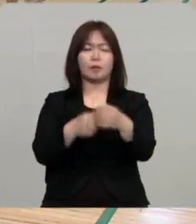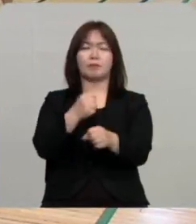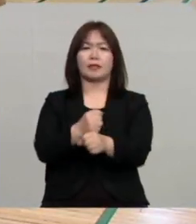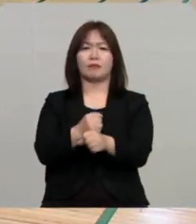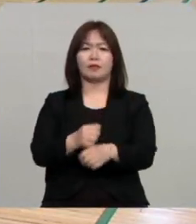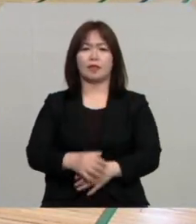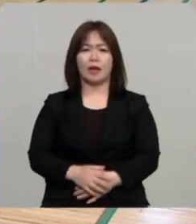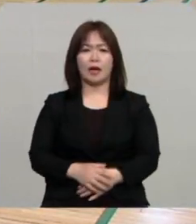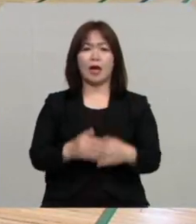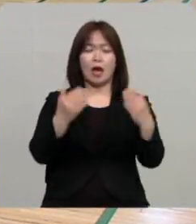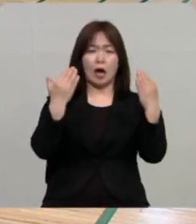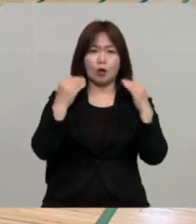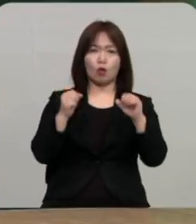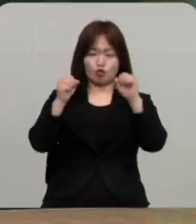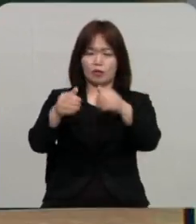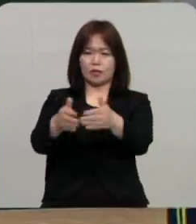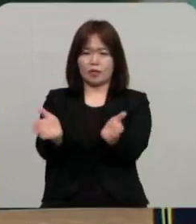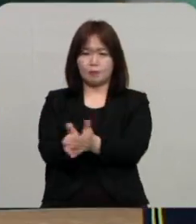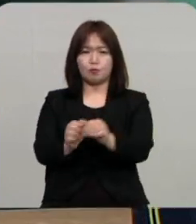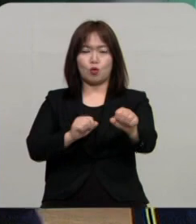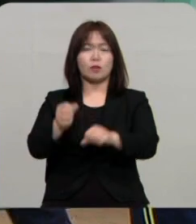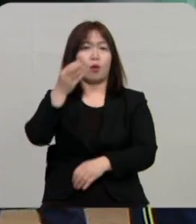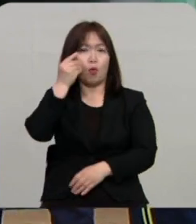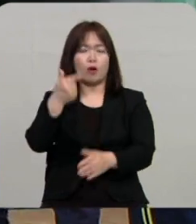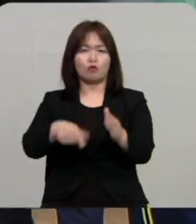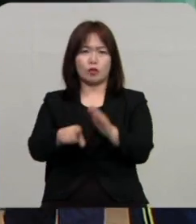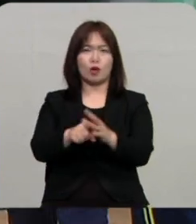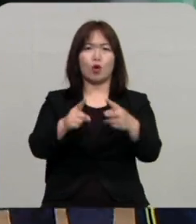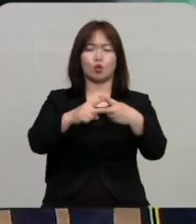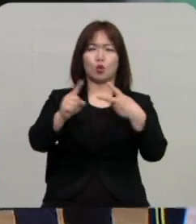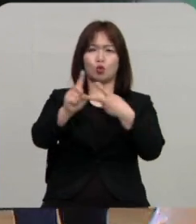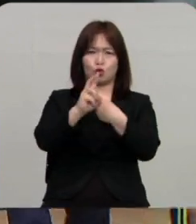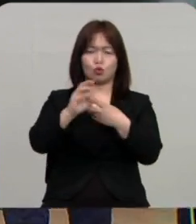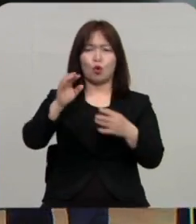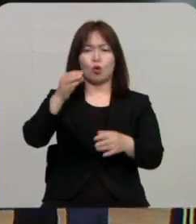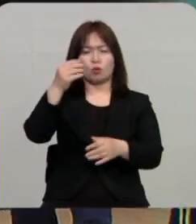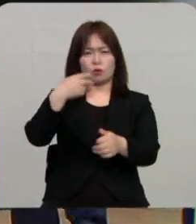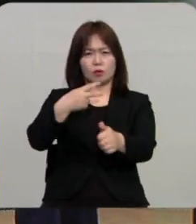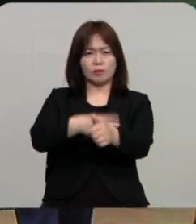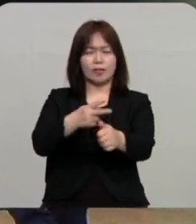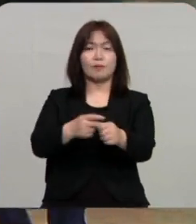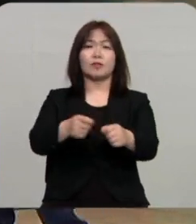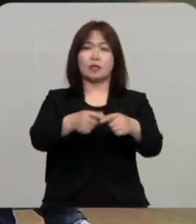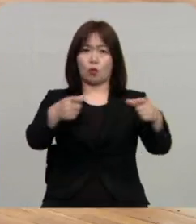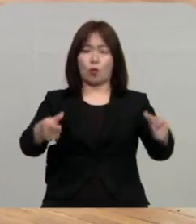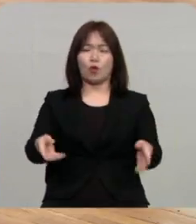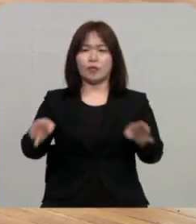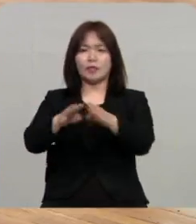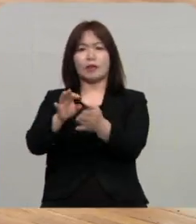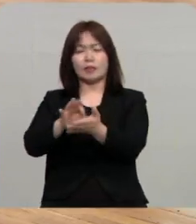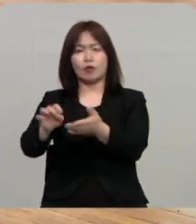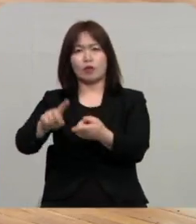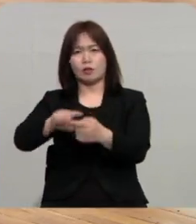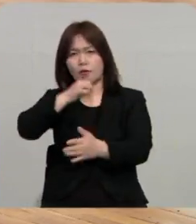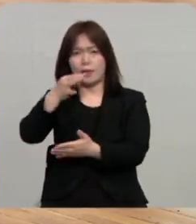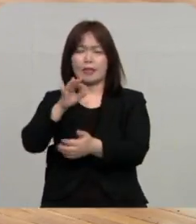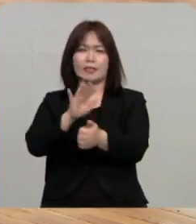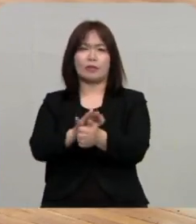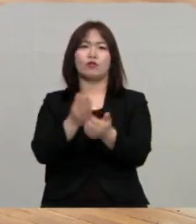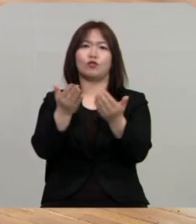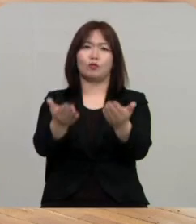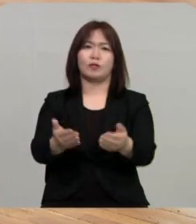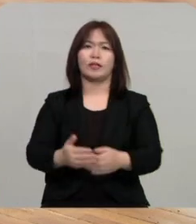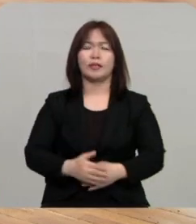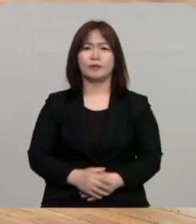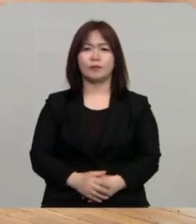운영합니다. 학교 스포츠클럽 활성화를 위해 초중등 스포츠 강사를 늘리고 시설 사용료 등에도 예산을 지원하기로